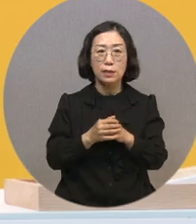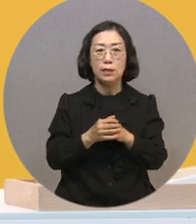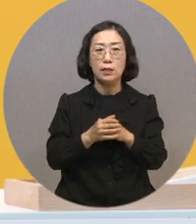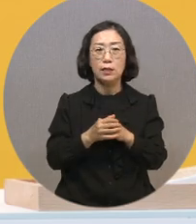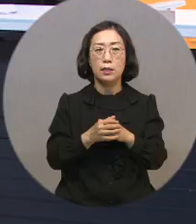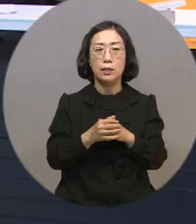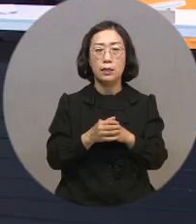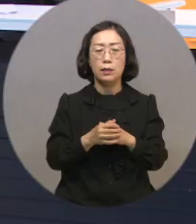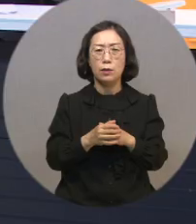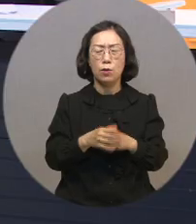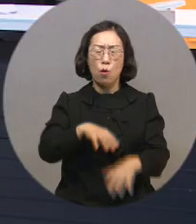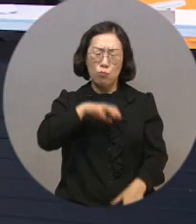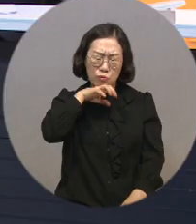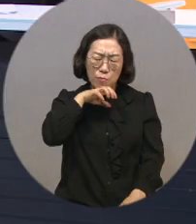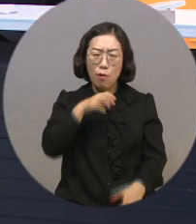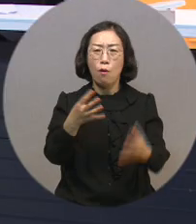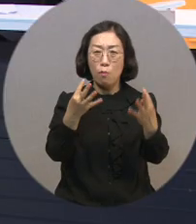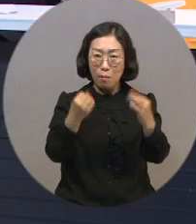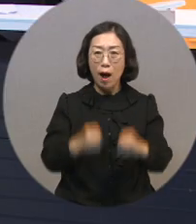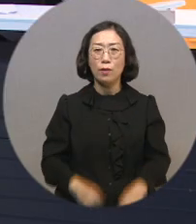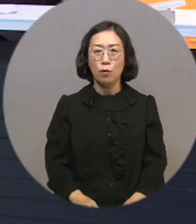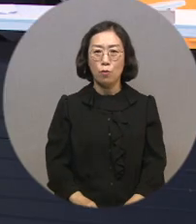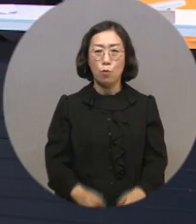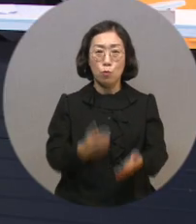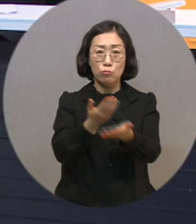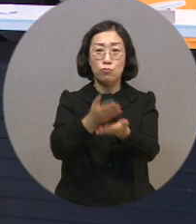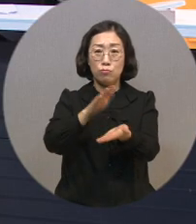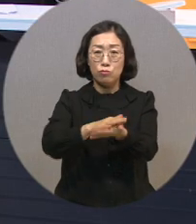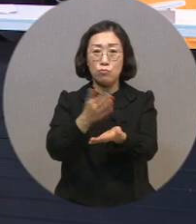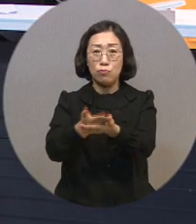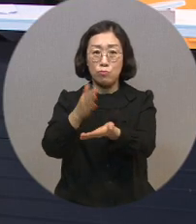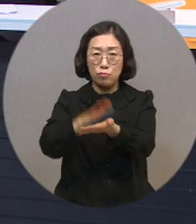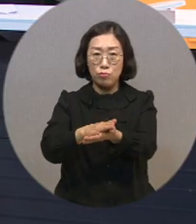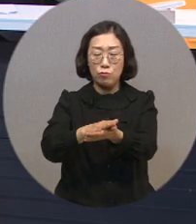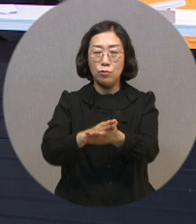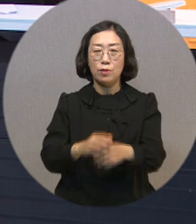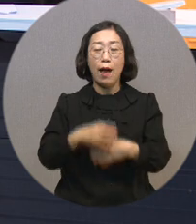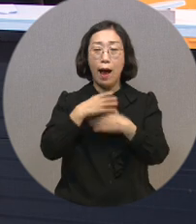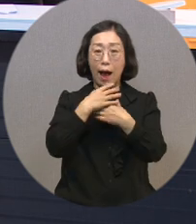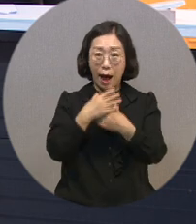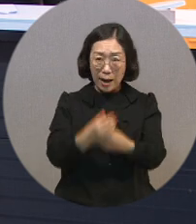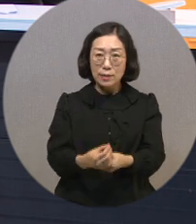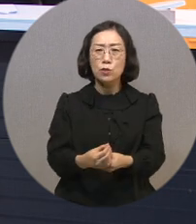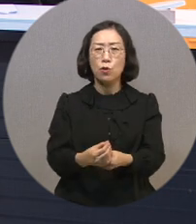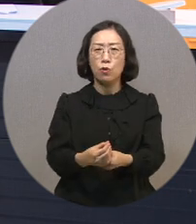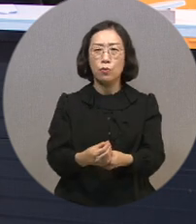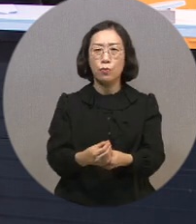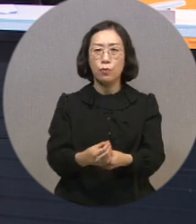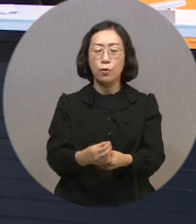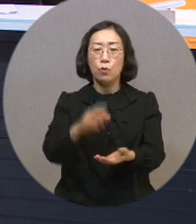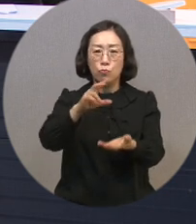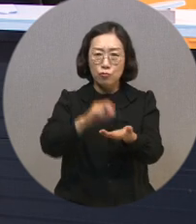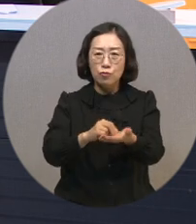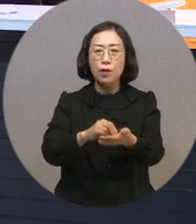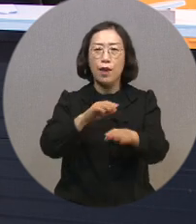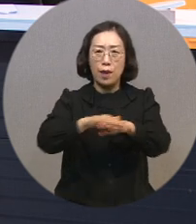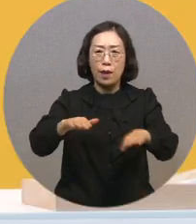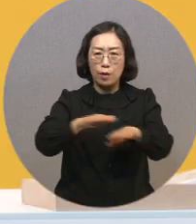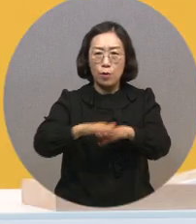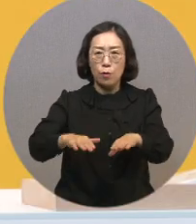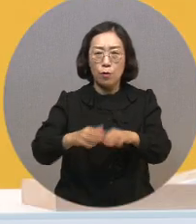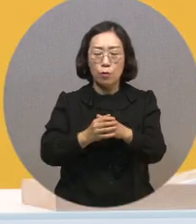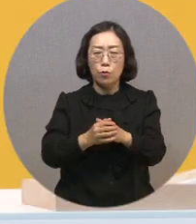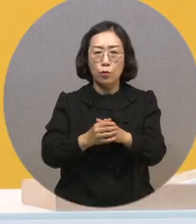굉장히 그것도 압박을 가하고 있고 네네. 이래서 부산은 지금 굉장히 어려운 게 이 안전망 구축입니다. 맞아요. 그래서 우리